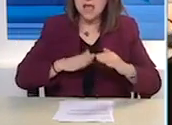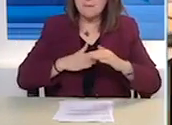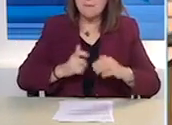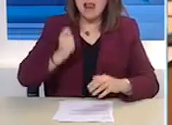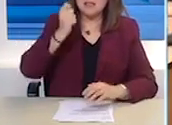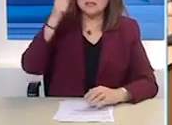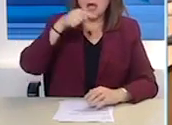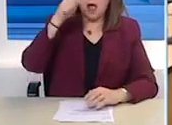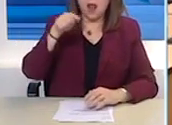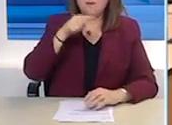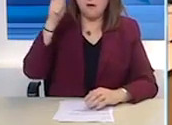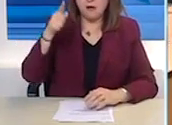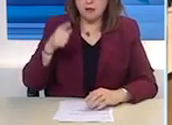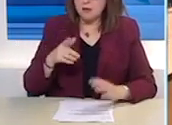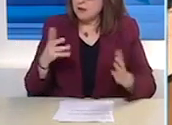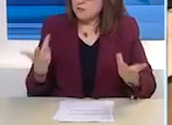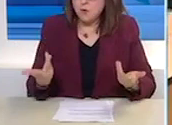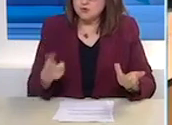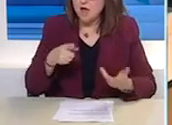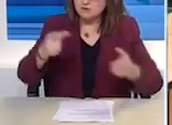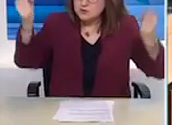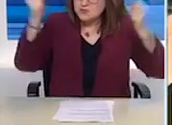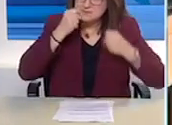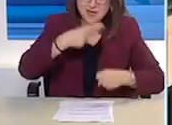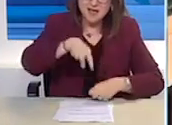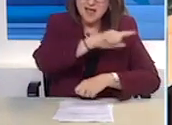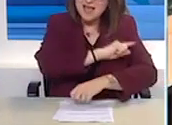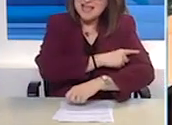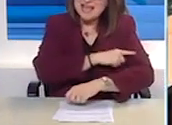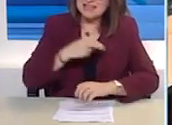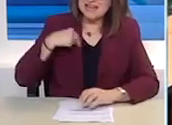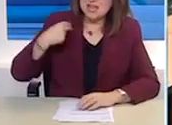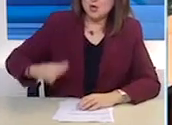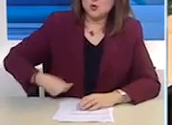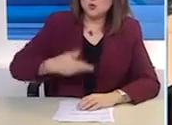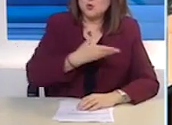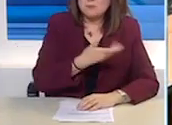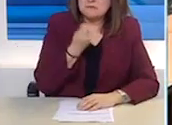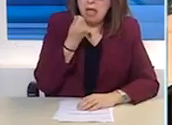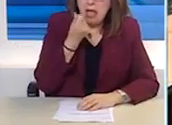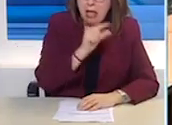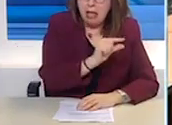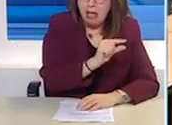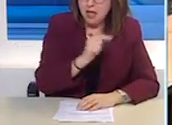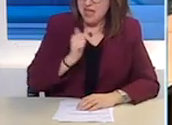το δημόσιο συμφέρον και πώς απαντάτε σε όσους υποστηρίζουν ότι μεροληπτείτε υπέρ των κρατικοδίαιτων του ιδιωτικού